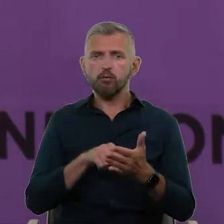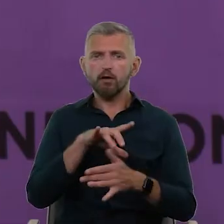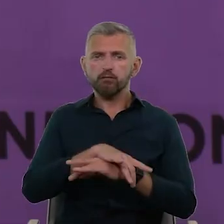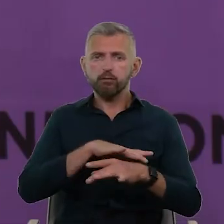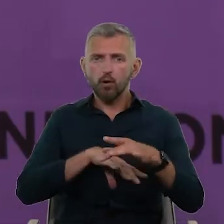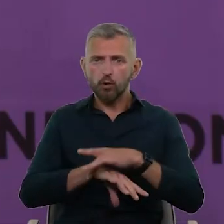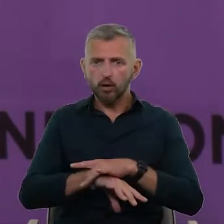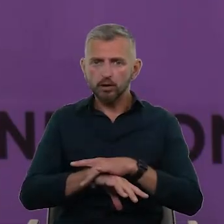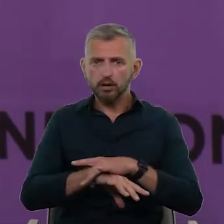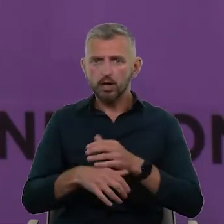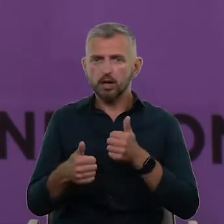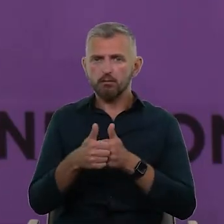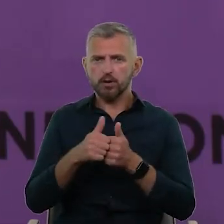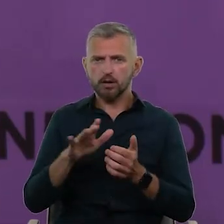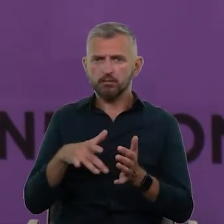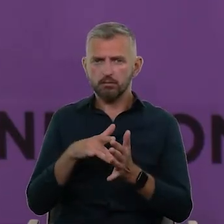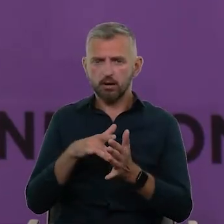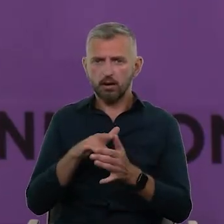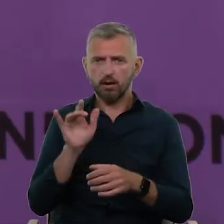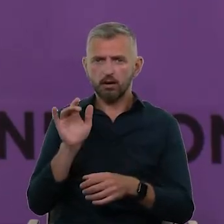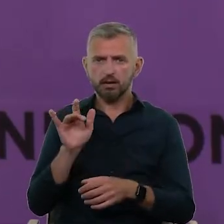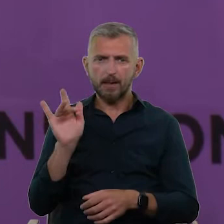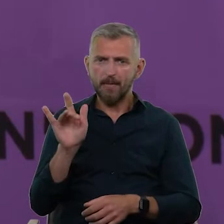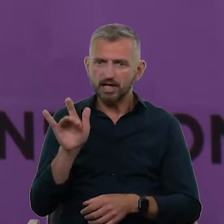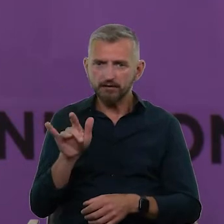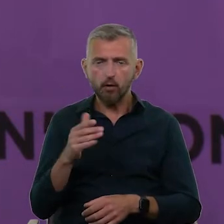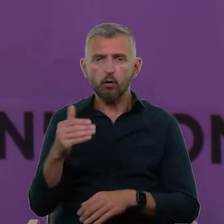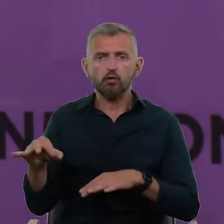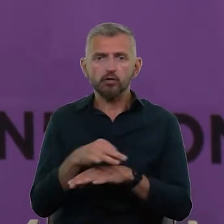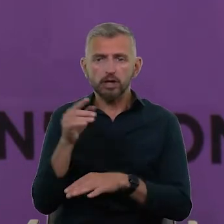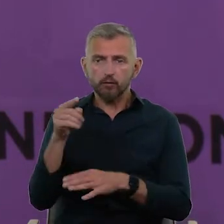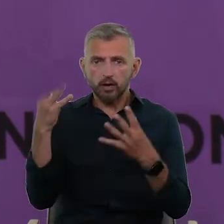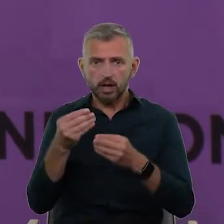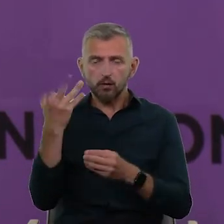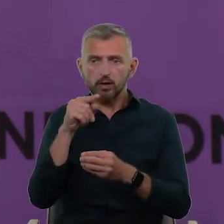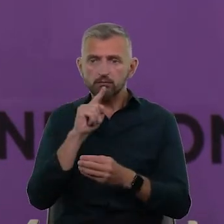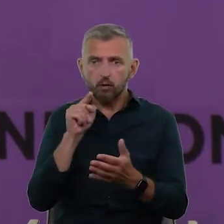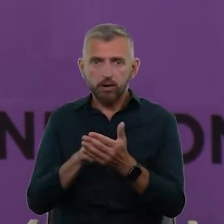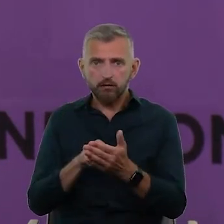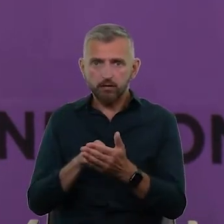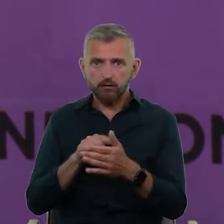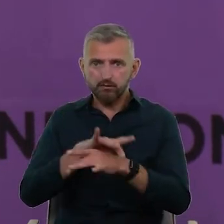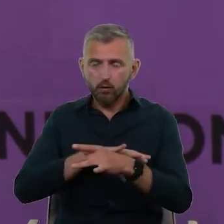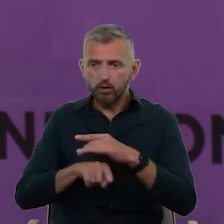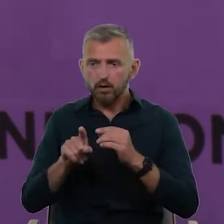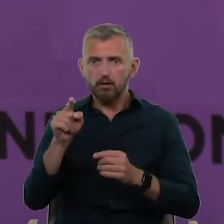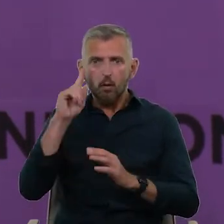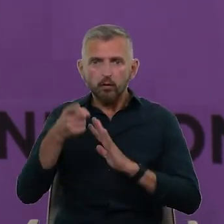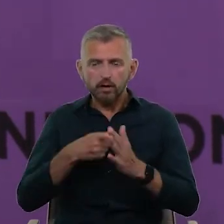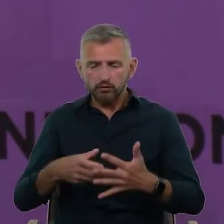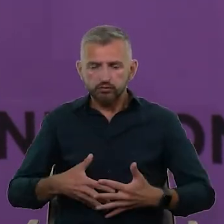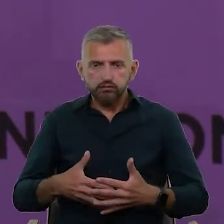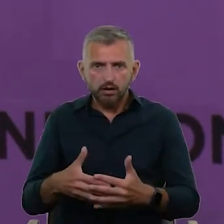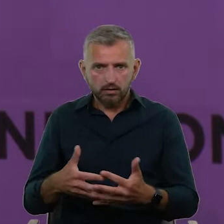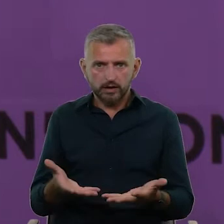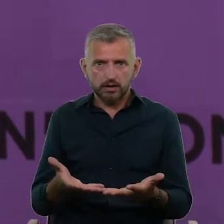полон біля Дебальцева, його дружина в той день, коли він попав в полон, вона знала, що вона вагітна другою дитиною. Ця дитина народилася без